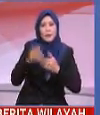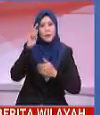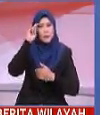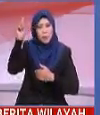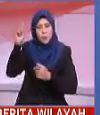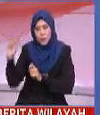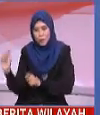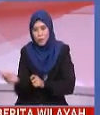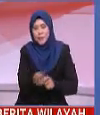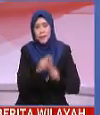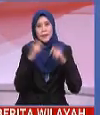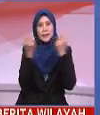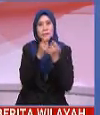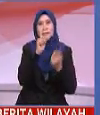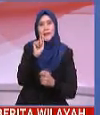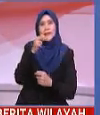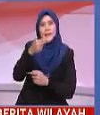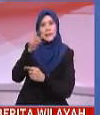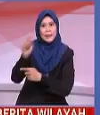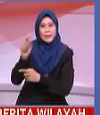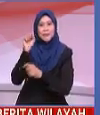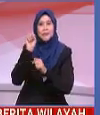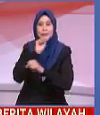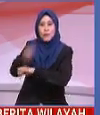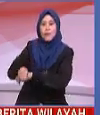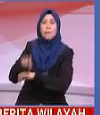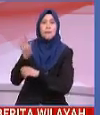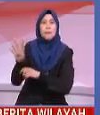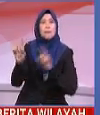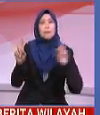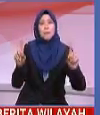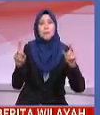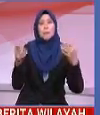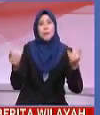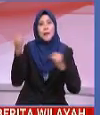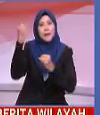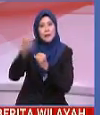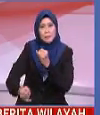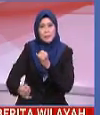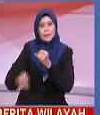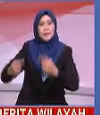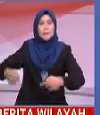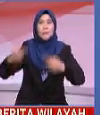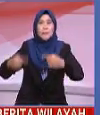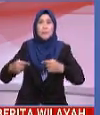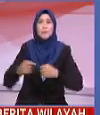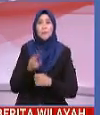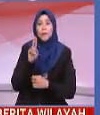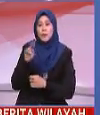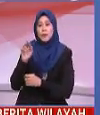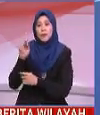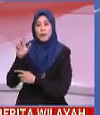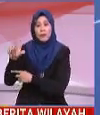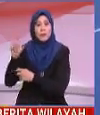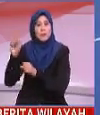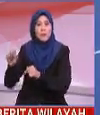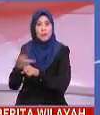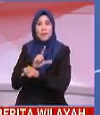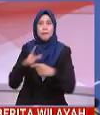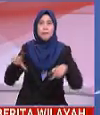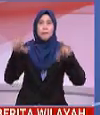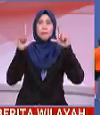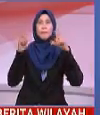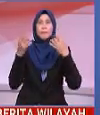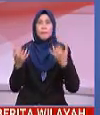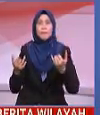Terengganu Hockey Team THT yang menewaskan TNB 4-1 pada aksi terakhir. Uni KL kini berpeluang untuk melengkapkan gelaran